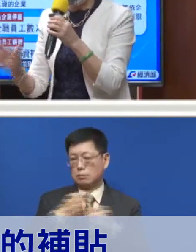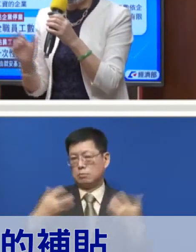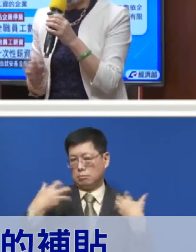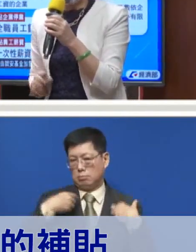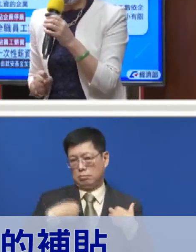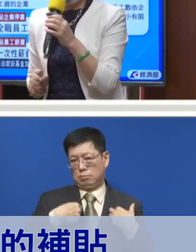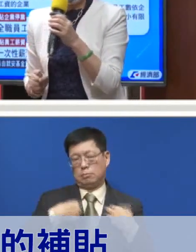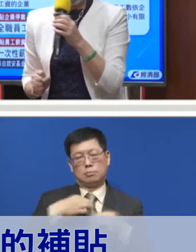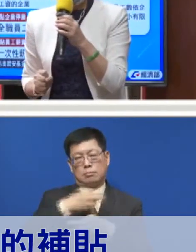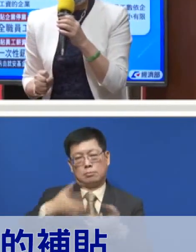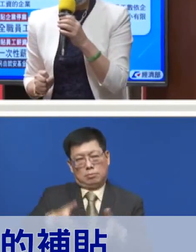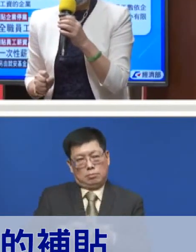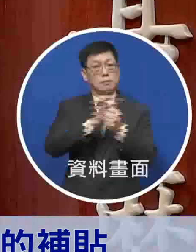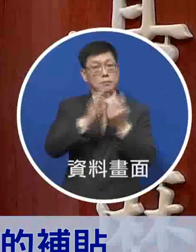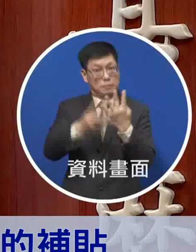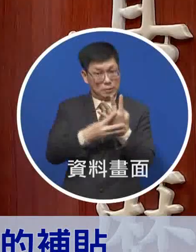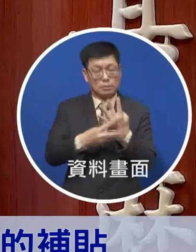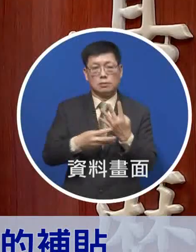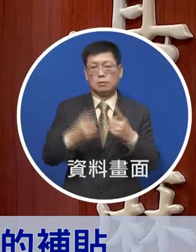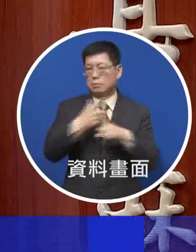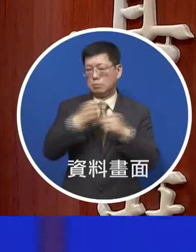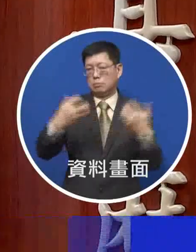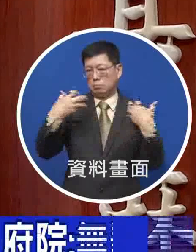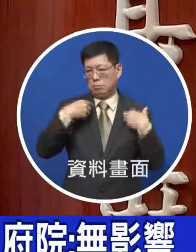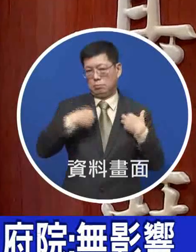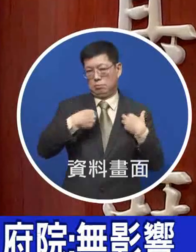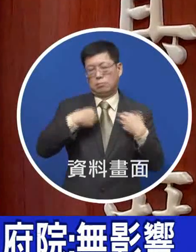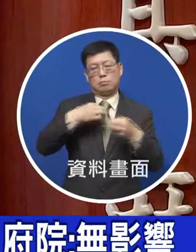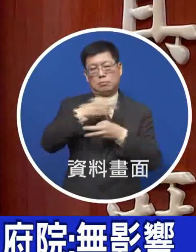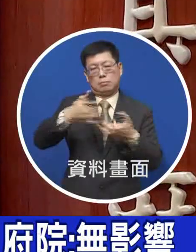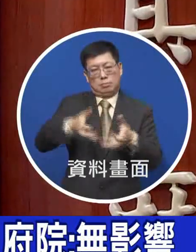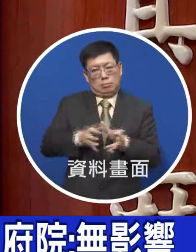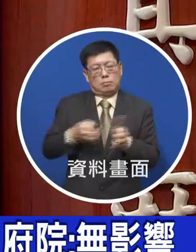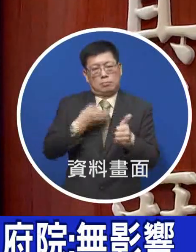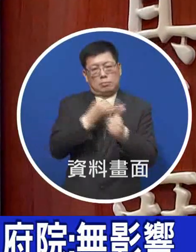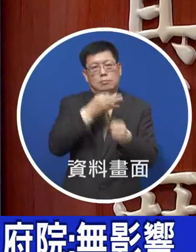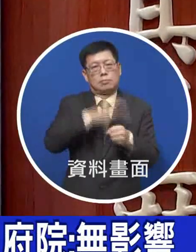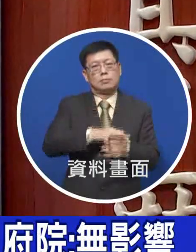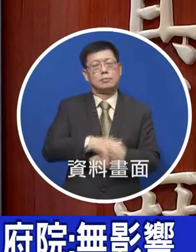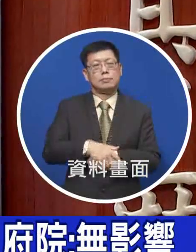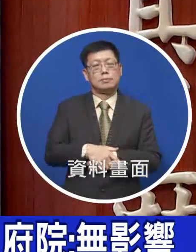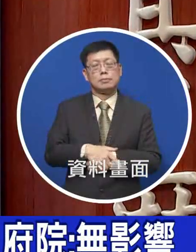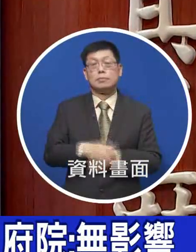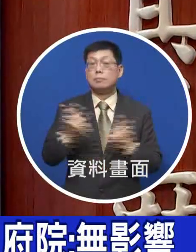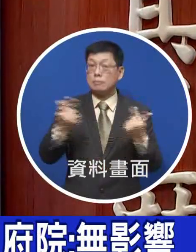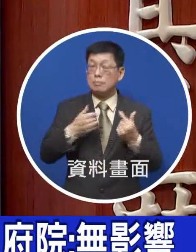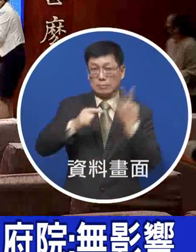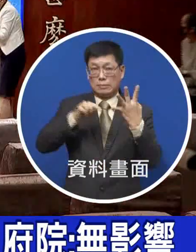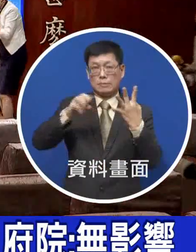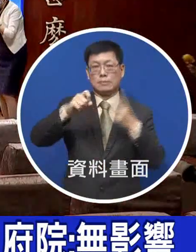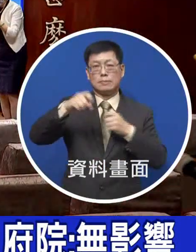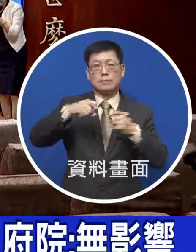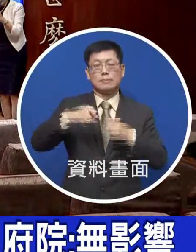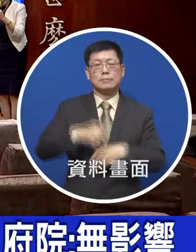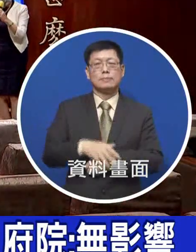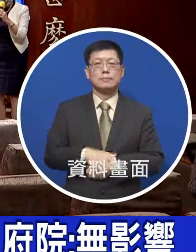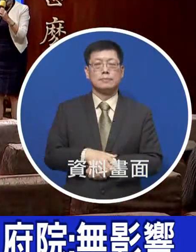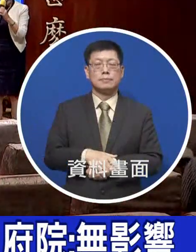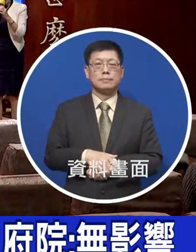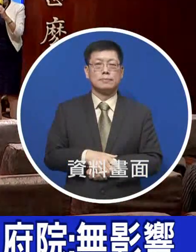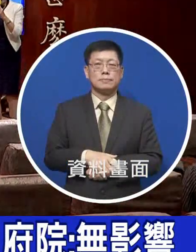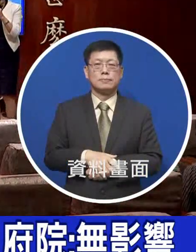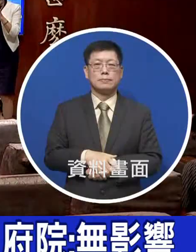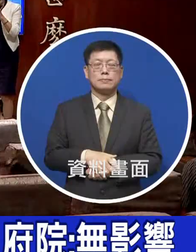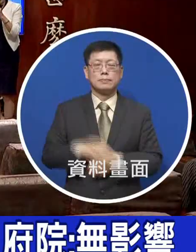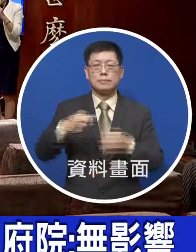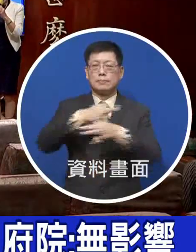来负责相关的补贴。 本周四政院记者会上，王美花部长亲自上台说明纾困方案，这段期间也速度出